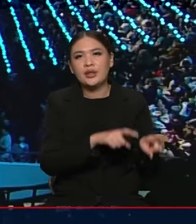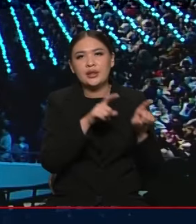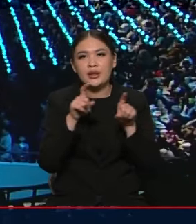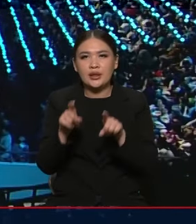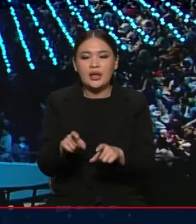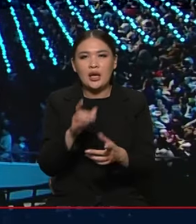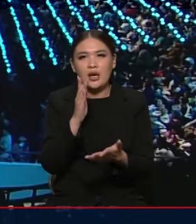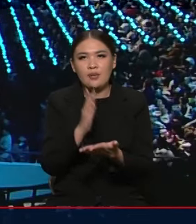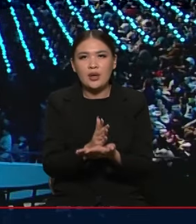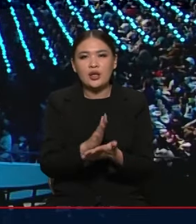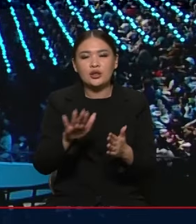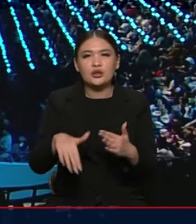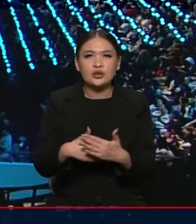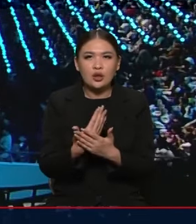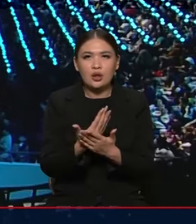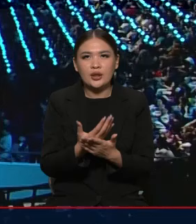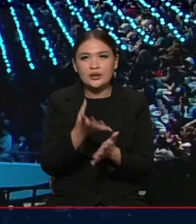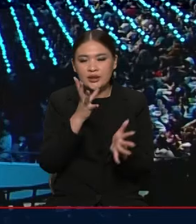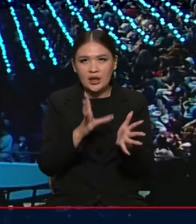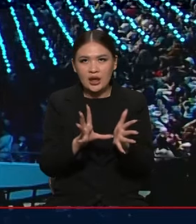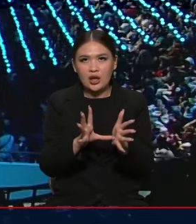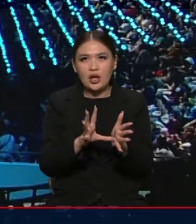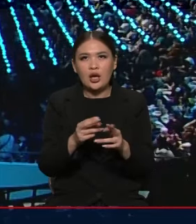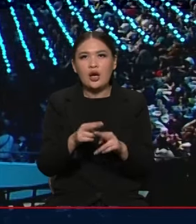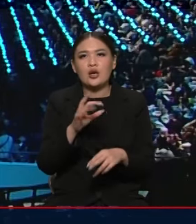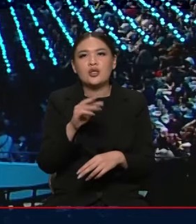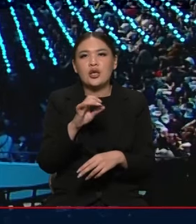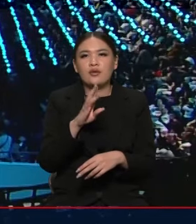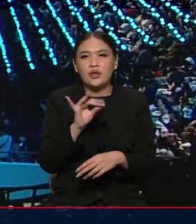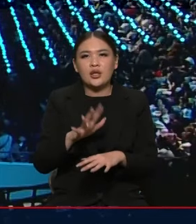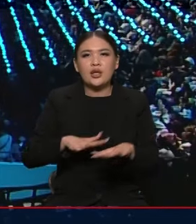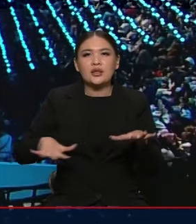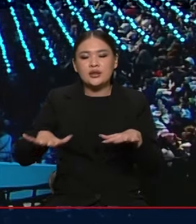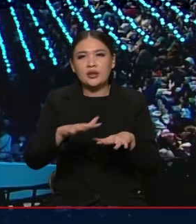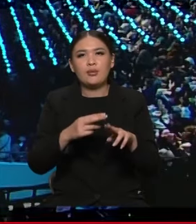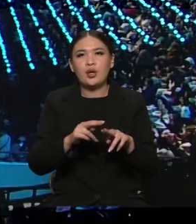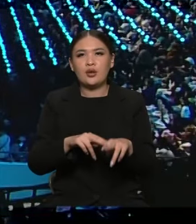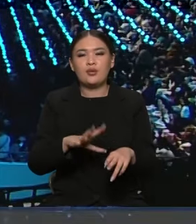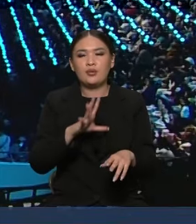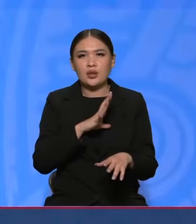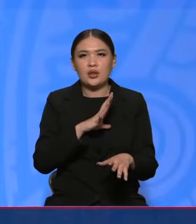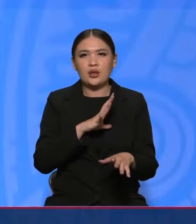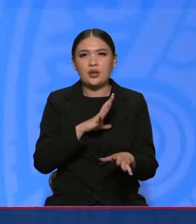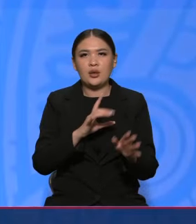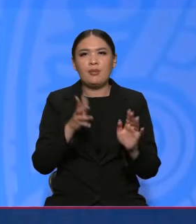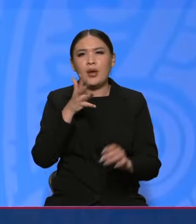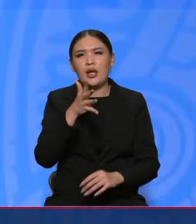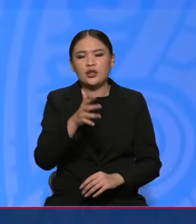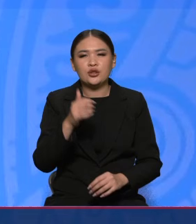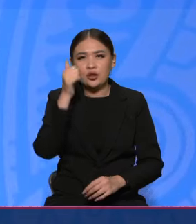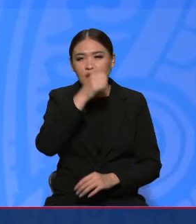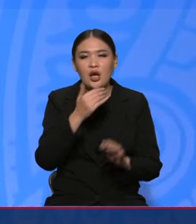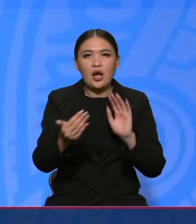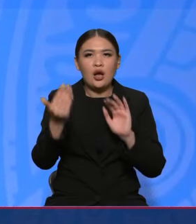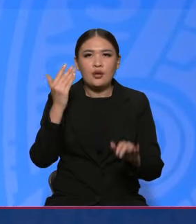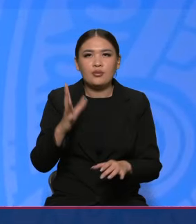Обладая инновационными для своего времени технологиями, кочевники Великой Степи содействовали глобальному прогрессу. 5000 лет назад они